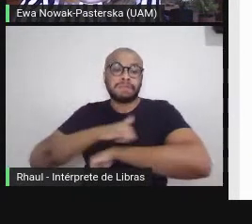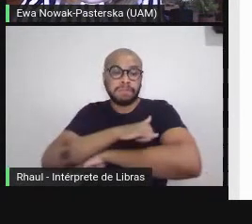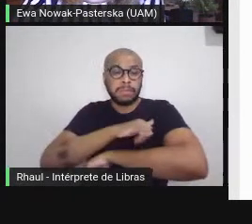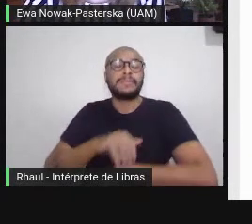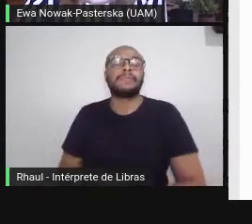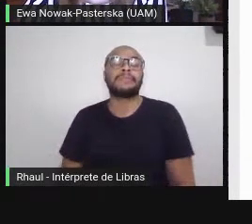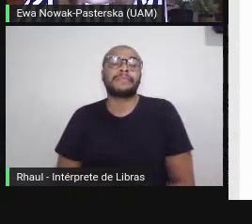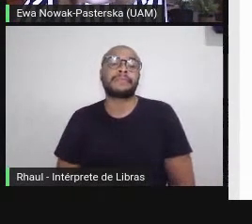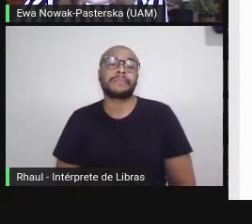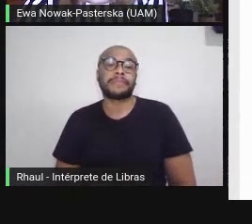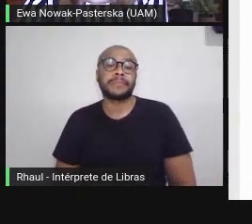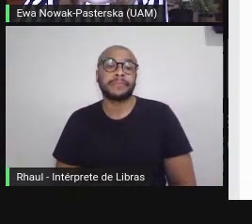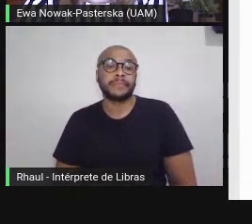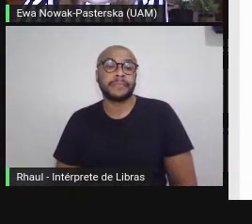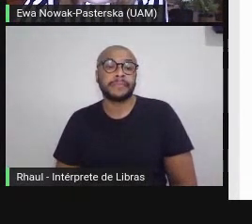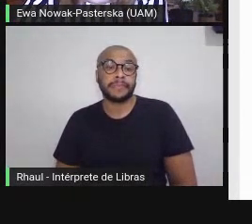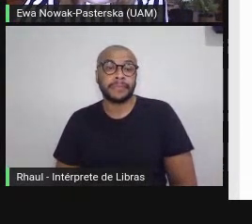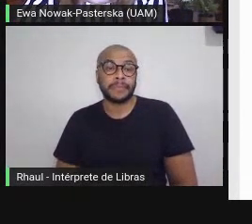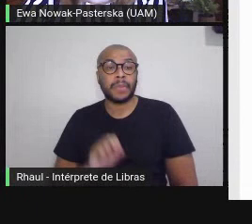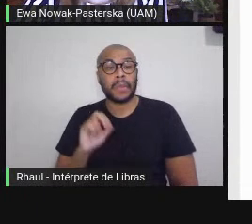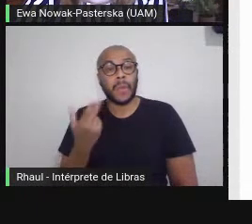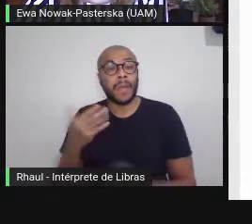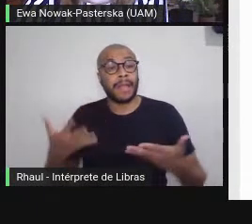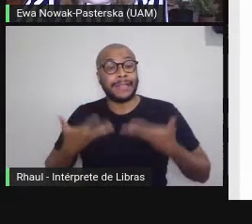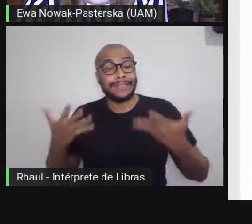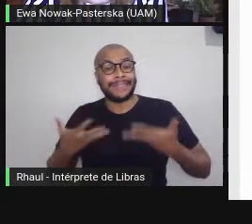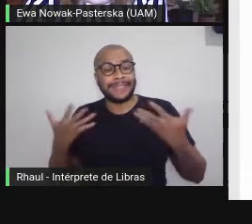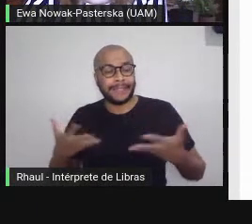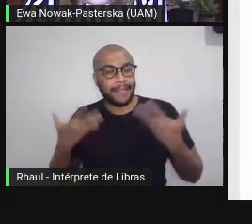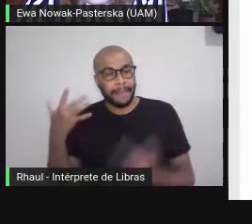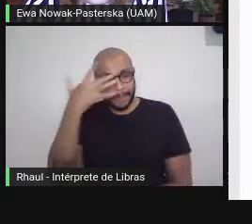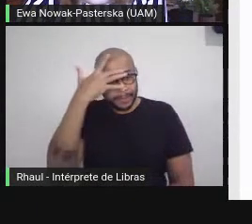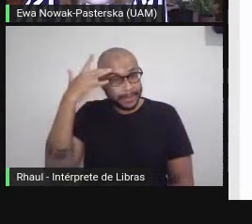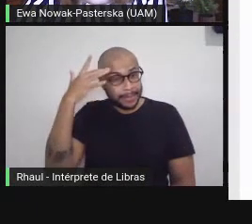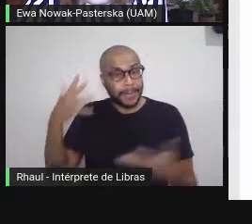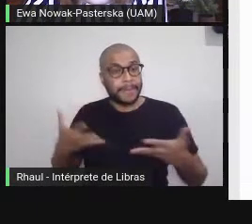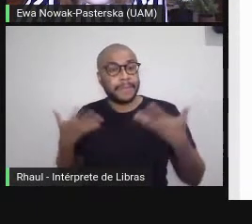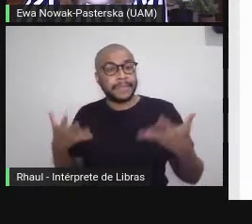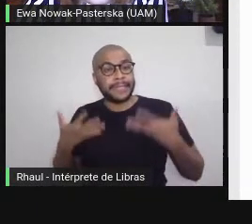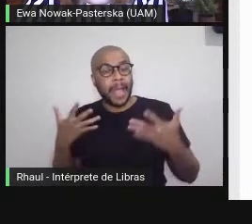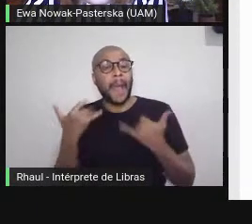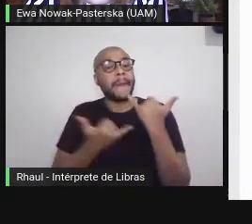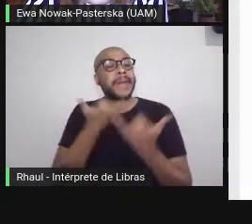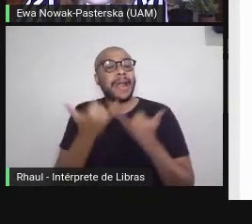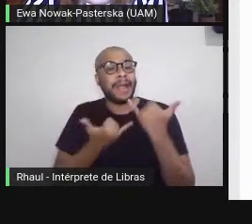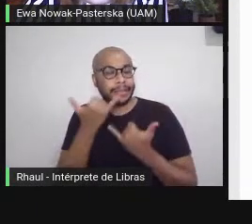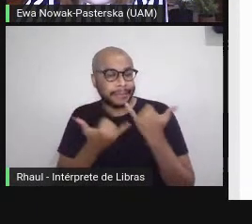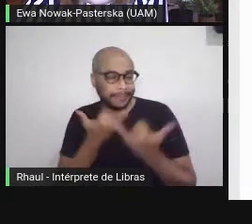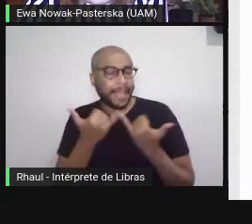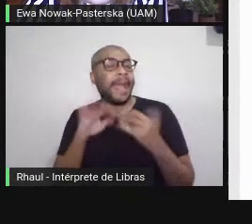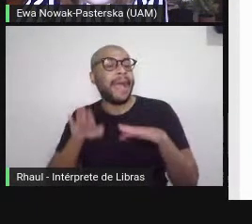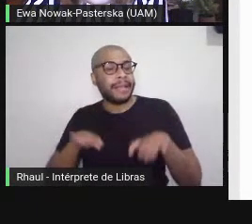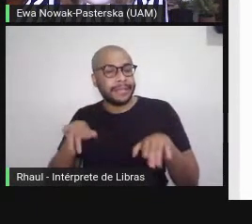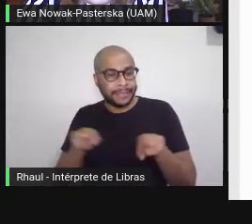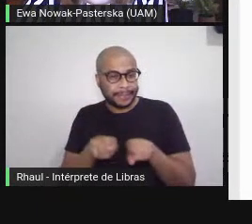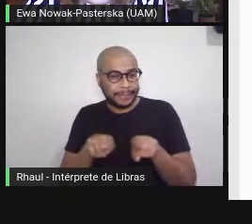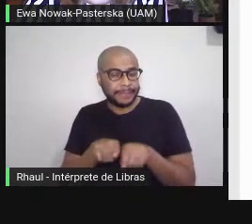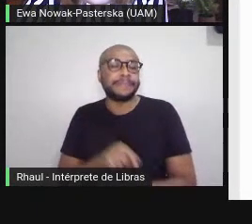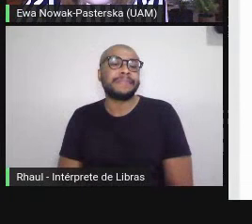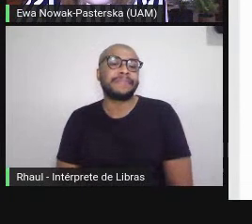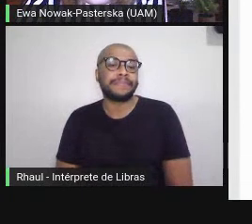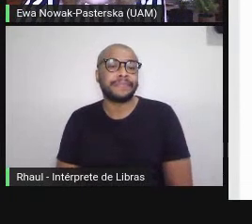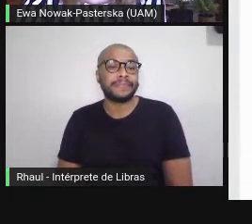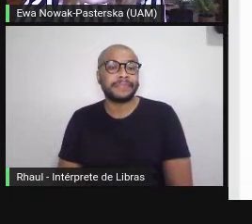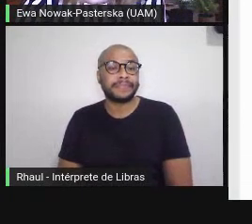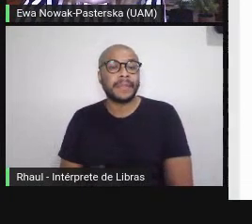gordinha. Wesołek, o alegre, o brincalhão, talvez. Milczek,